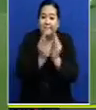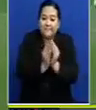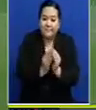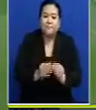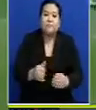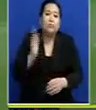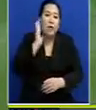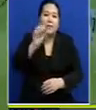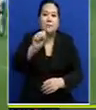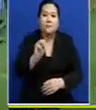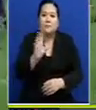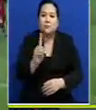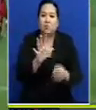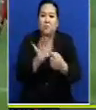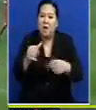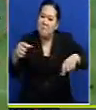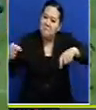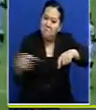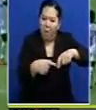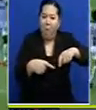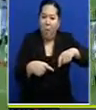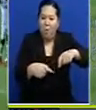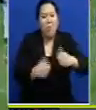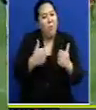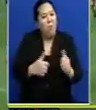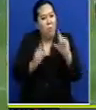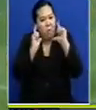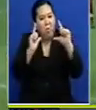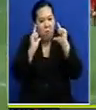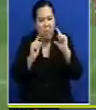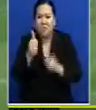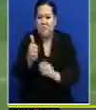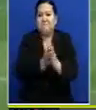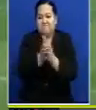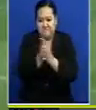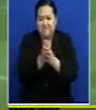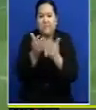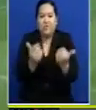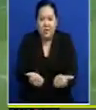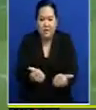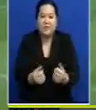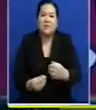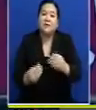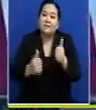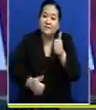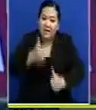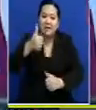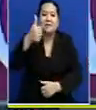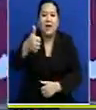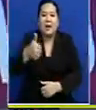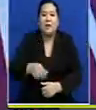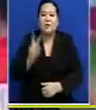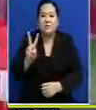ของสมชายช่วยบุญชุมตอนนี้ฟอร์มแรงเหลือเกินครับผลงานติดลมบนเช่นกันล่าสุดเพิ่งเปิดบ้านเอาชนะชนะฮอนวิลล์ม